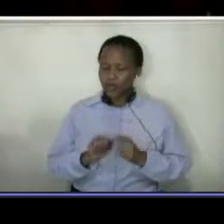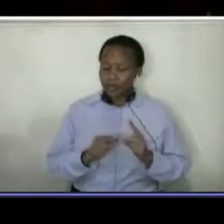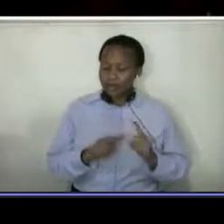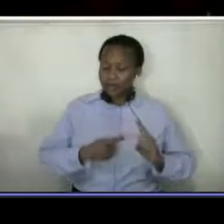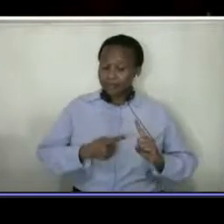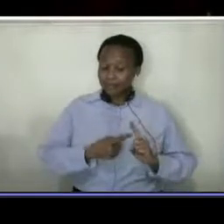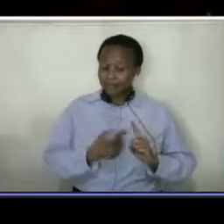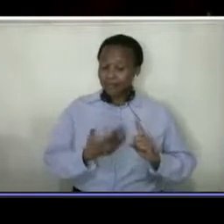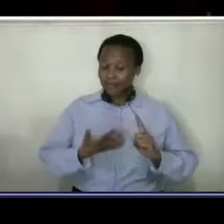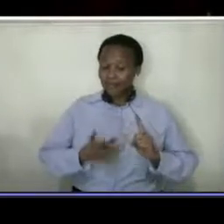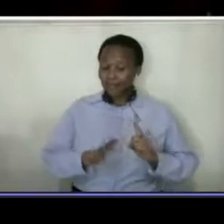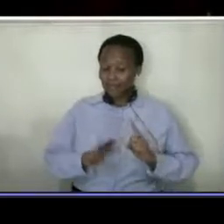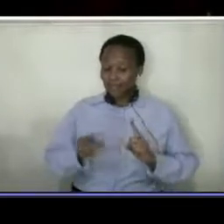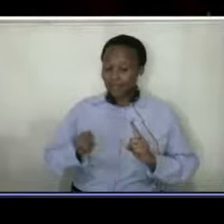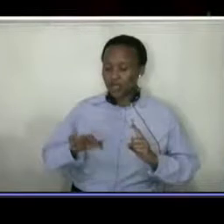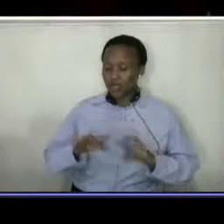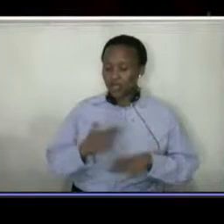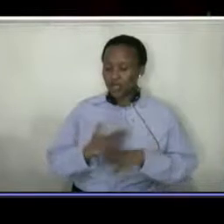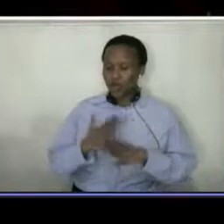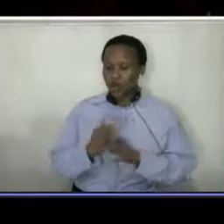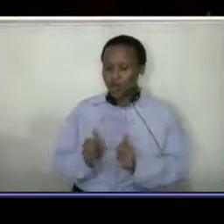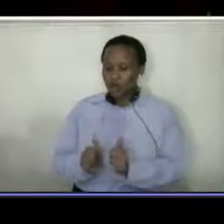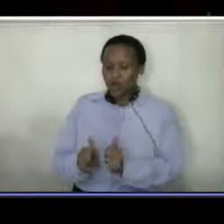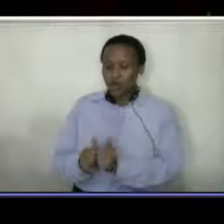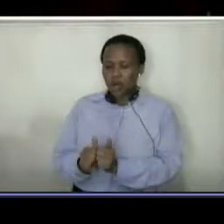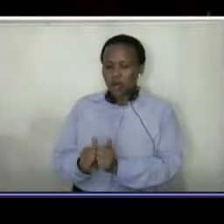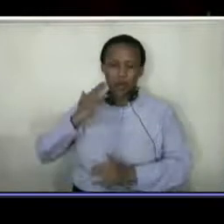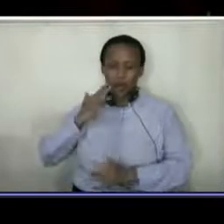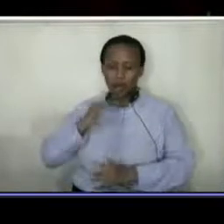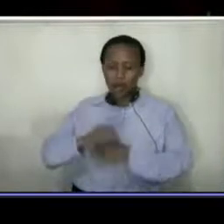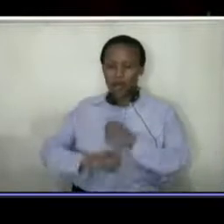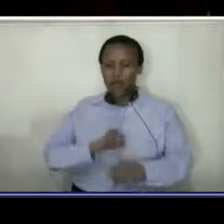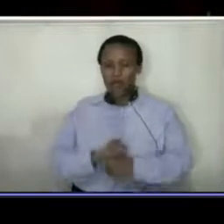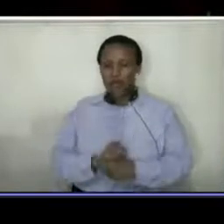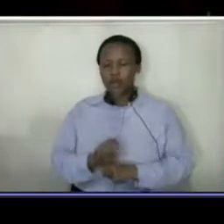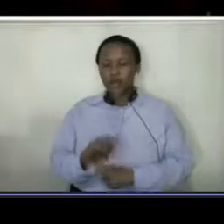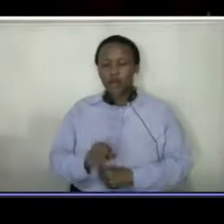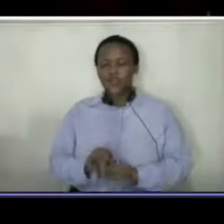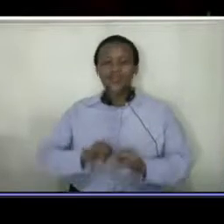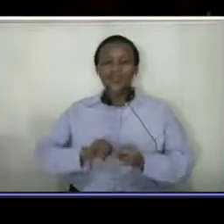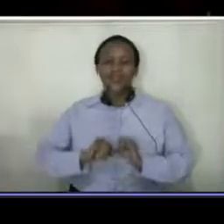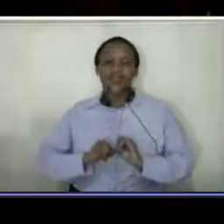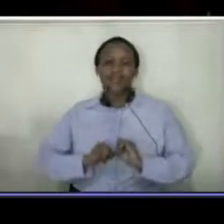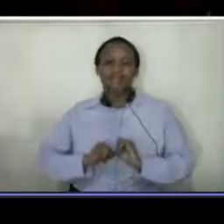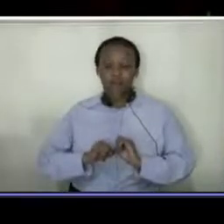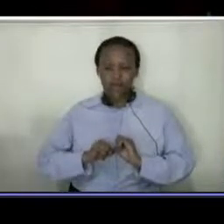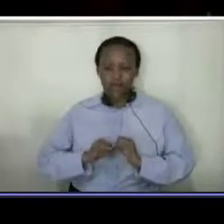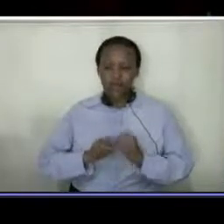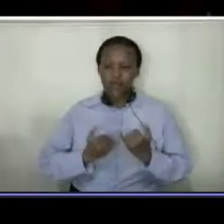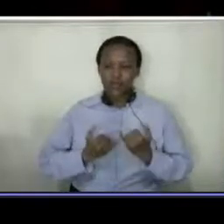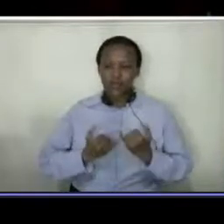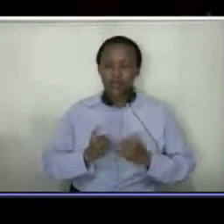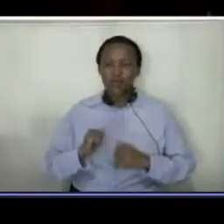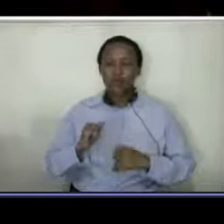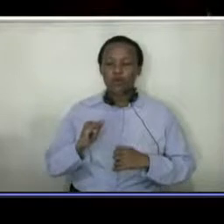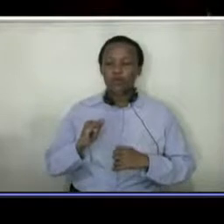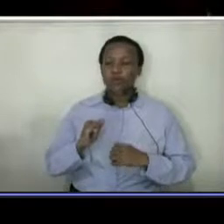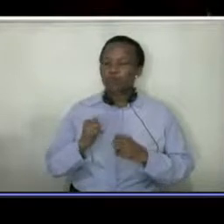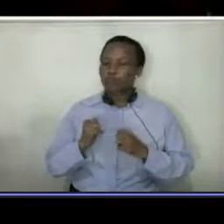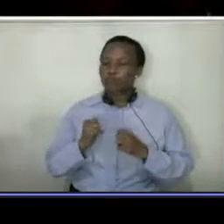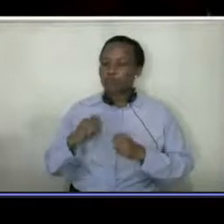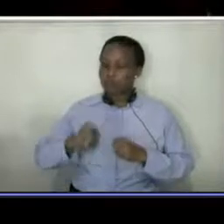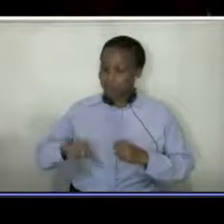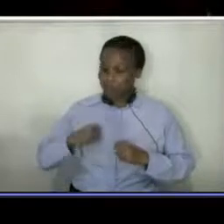abawu-19 KwaZulu-Natal. Sakwazi ukusebenzisana ngokubambisana nangenkulu inhlonipho nobuholi